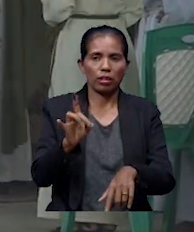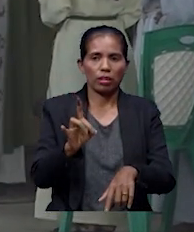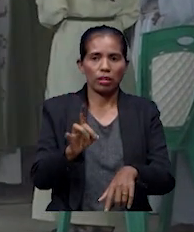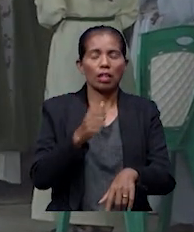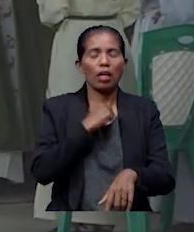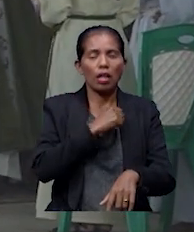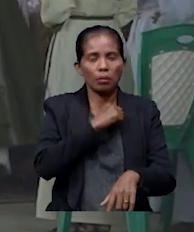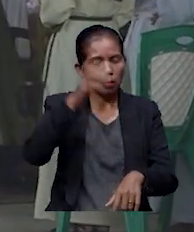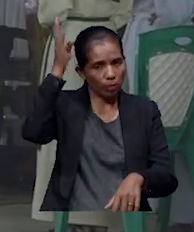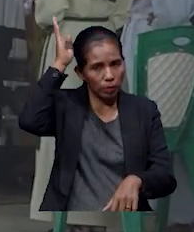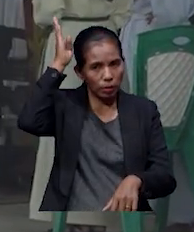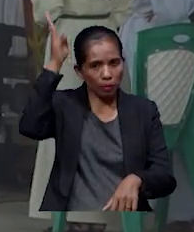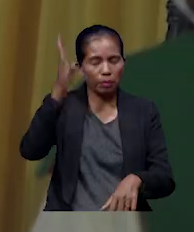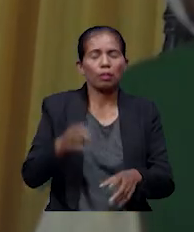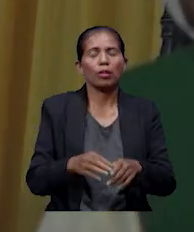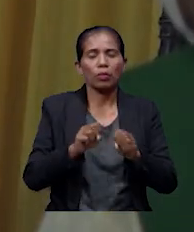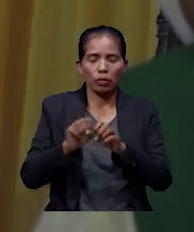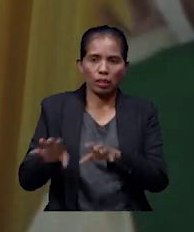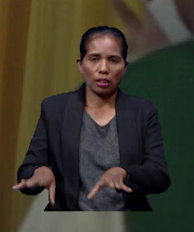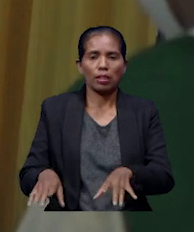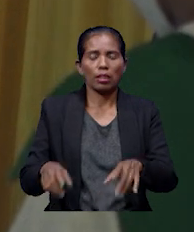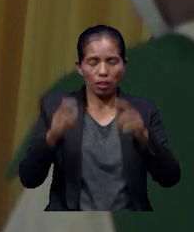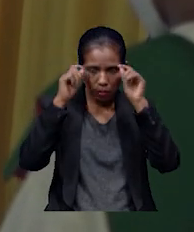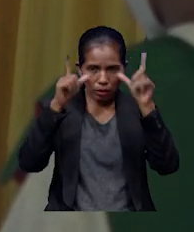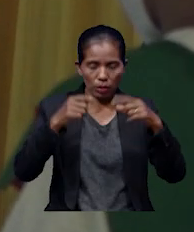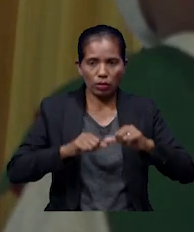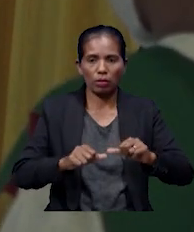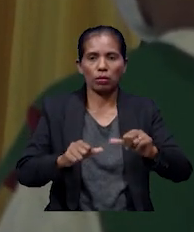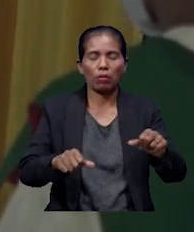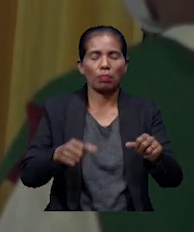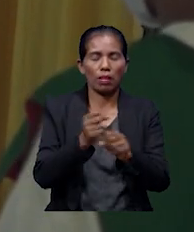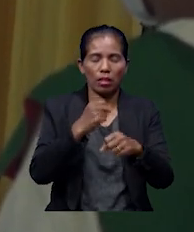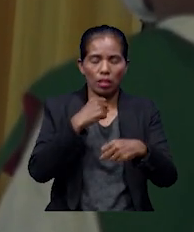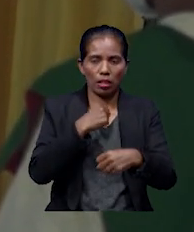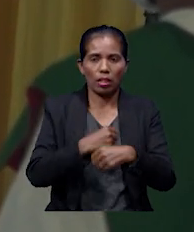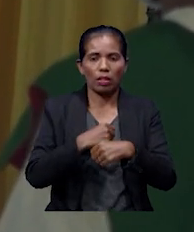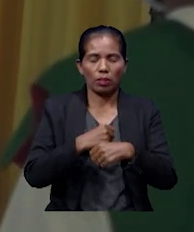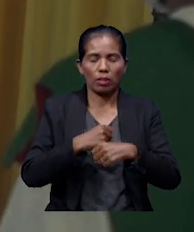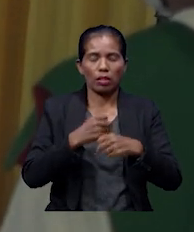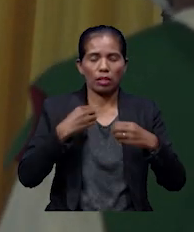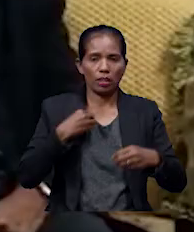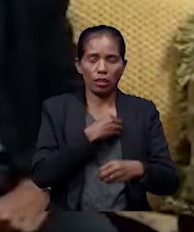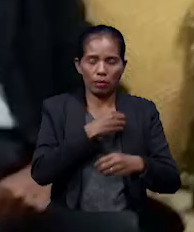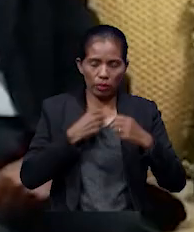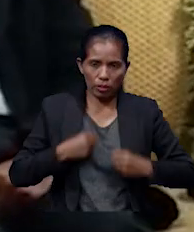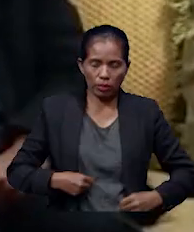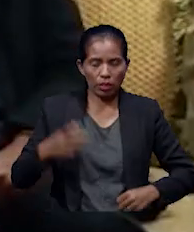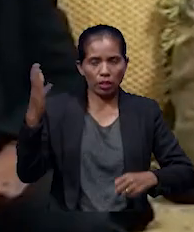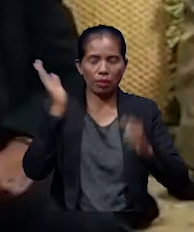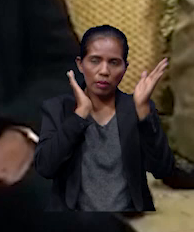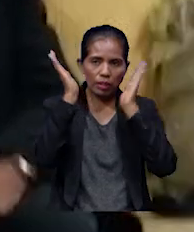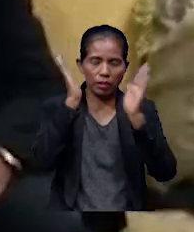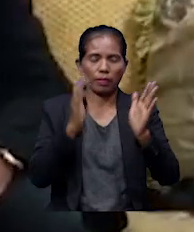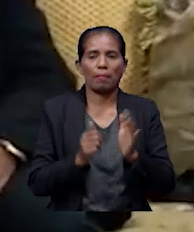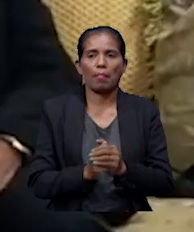Amaral, husik tia Timor Leste, ho di kontinua halo nini tratamento saúde iha Malaysia. Iha aeroporto internasional di Kuala Lumpur, presidenti Konferensi